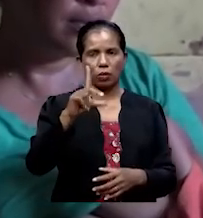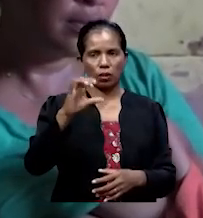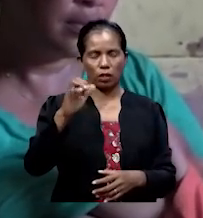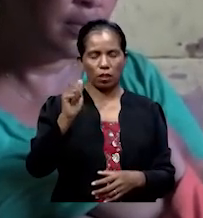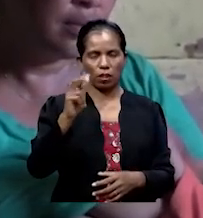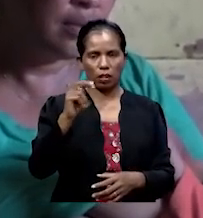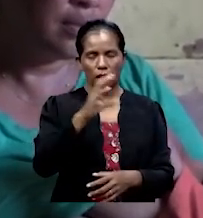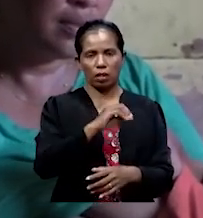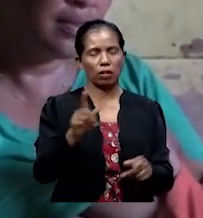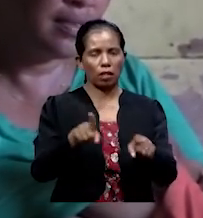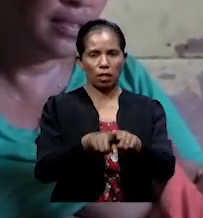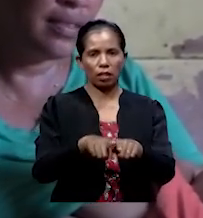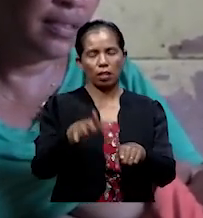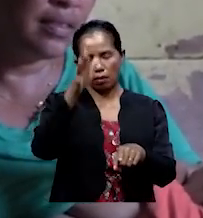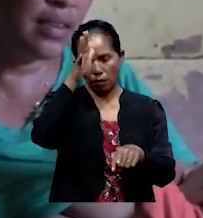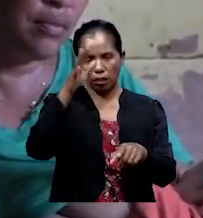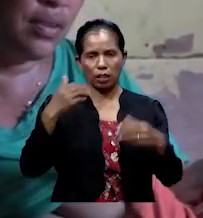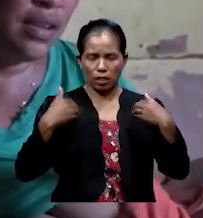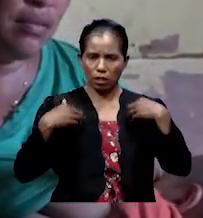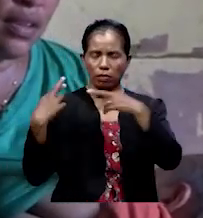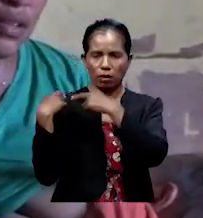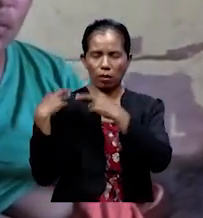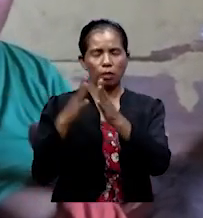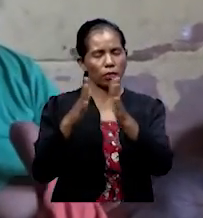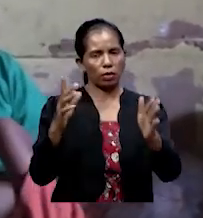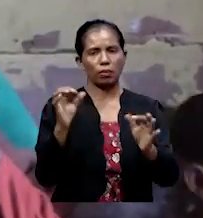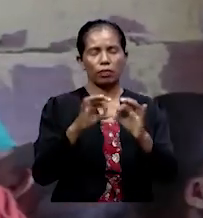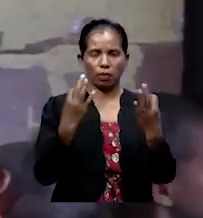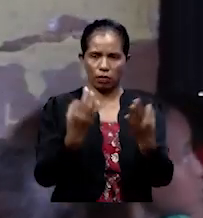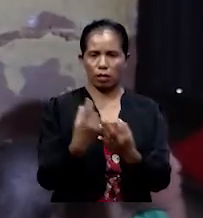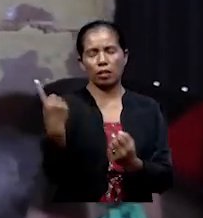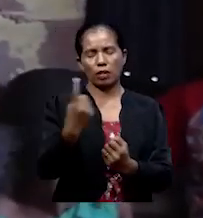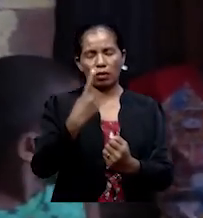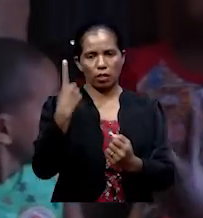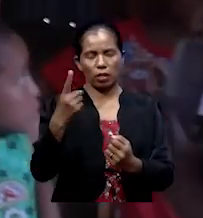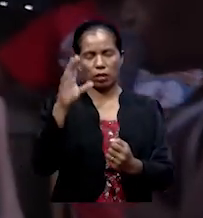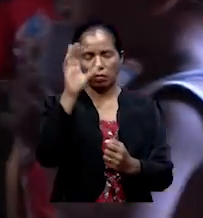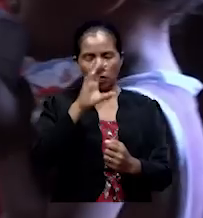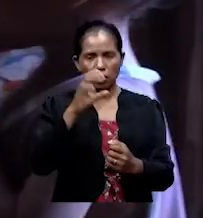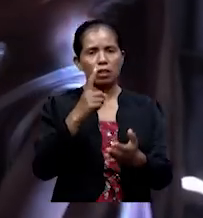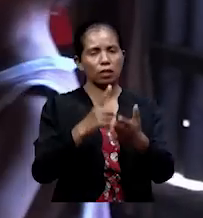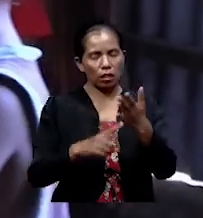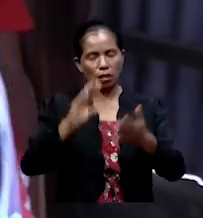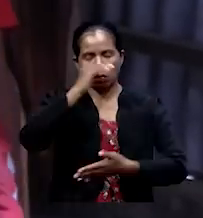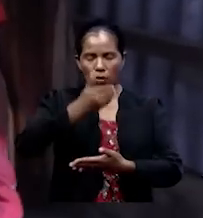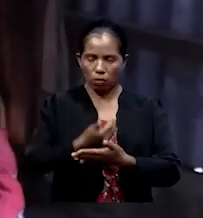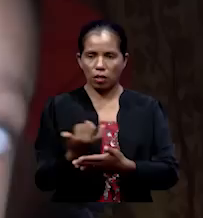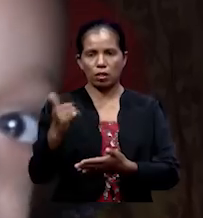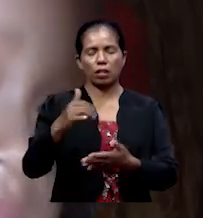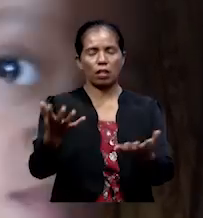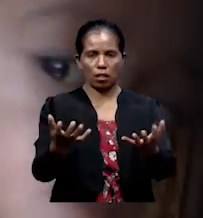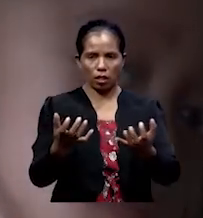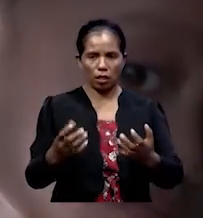ia responsabilidade bot ba familia. Nia na fatin esforso ang ho dibuka saida mok wansira hakarak